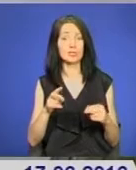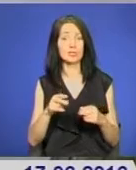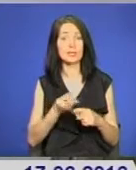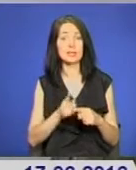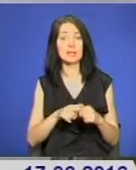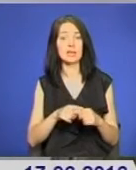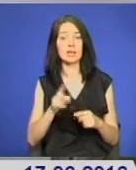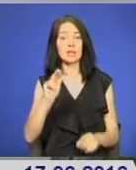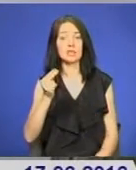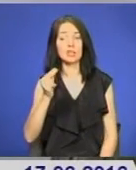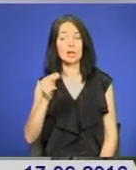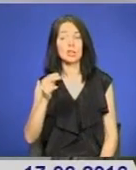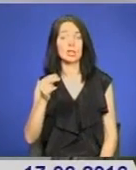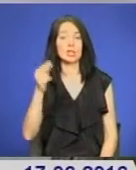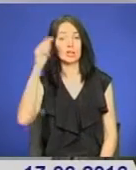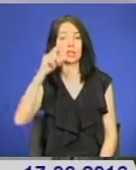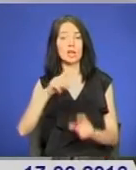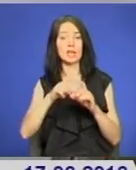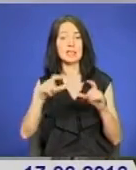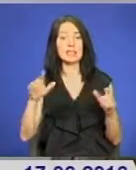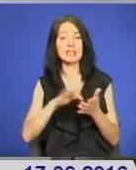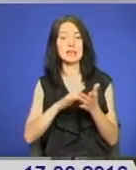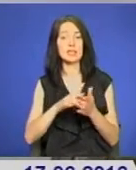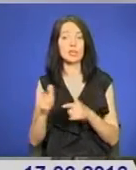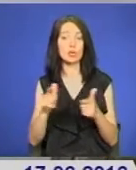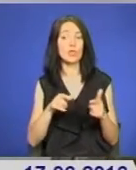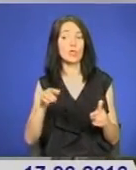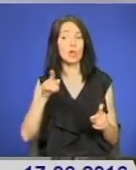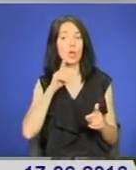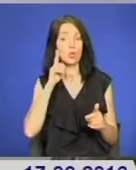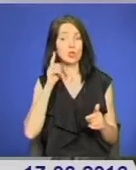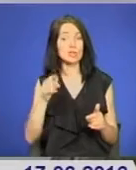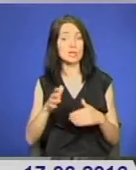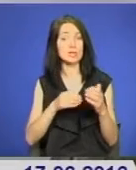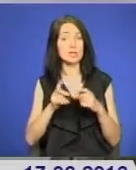Це Черкаський навчальний центр підготовки молодших спеціалістів, де будуть готувати